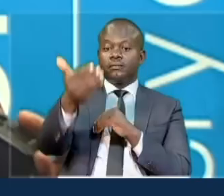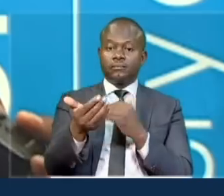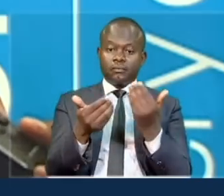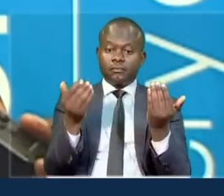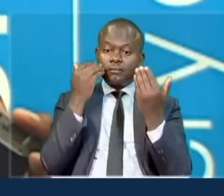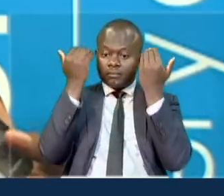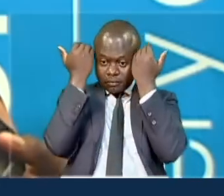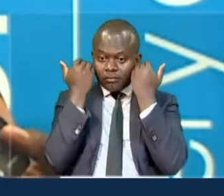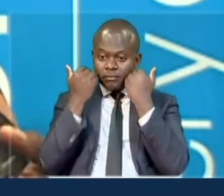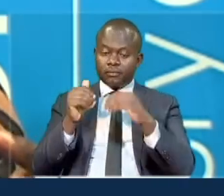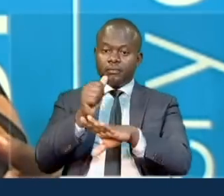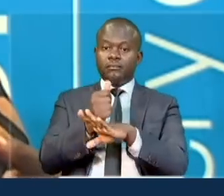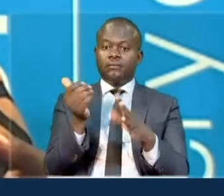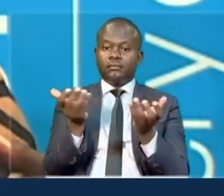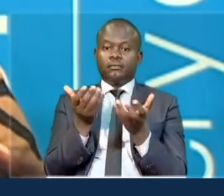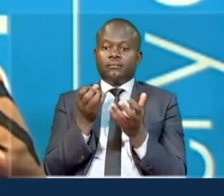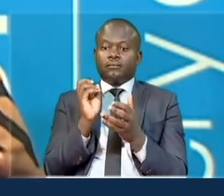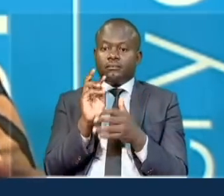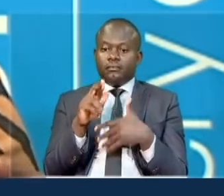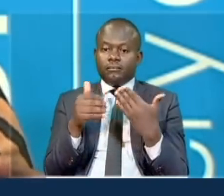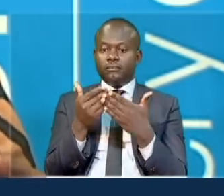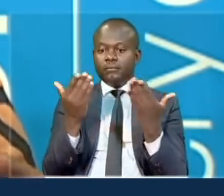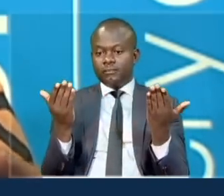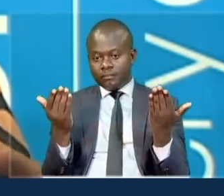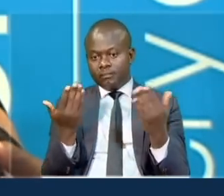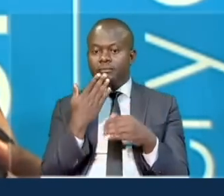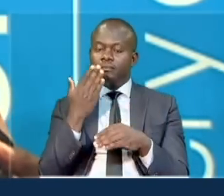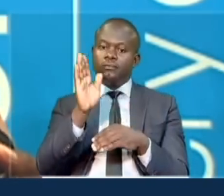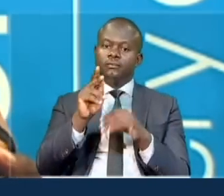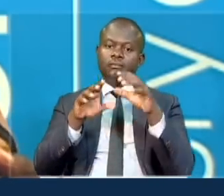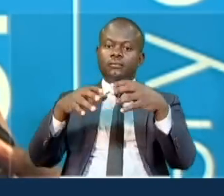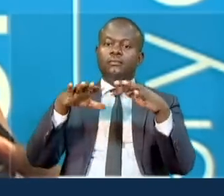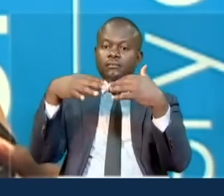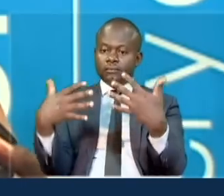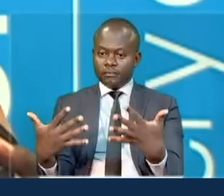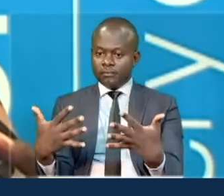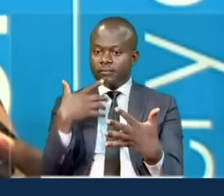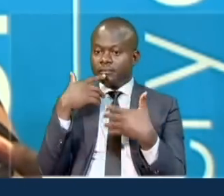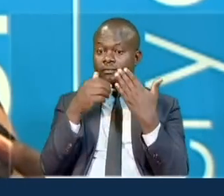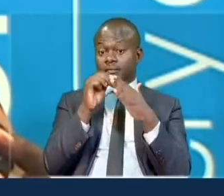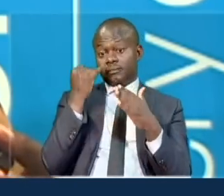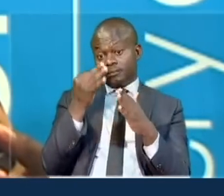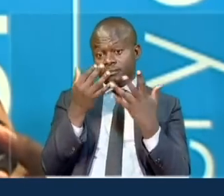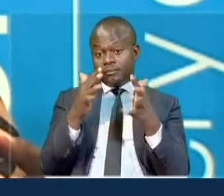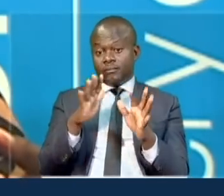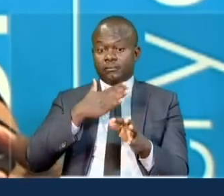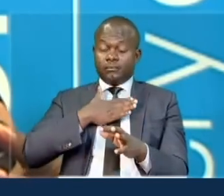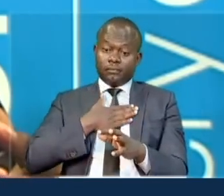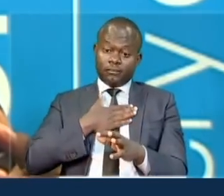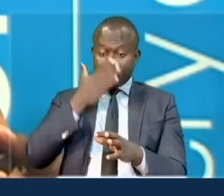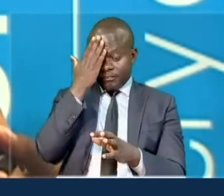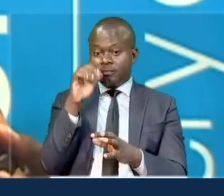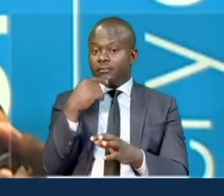ubutabera ndamushyira he cyangwa se araba arasubira muri societe gute kuvuga ngo niba narangije ibyanjye